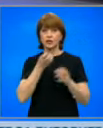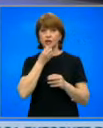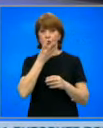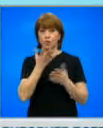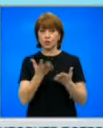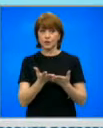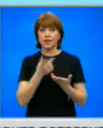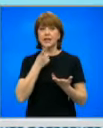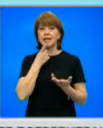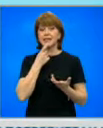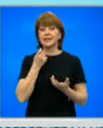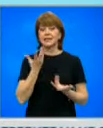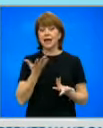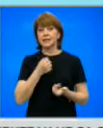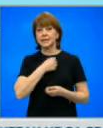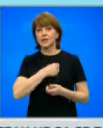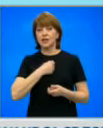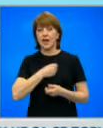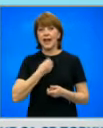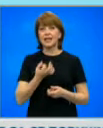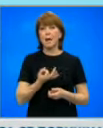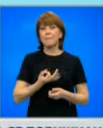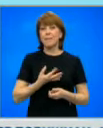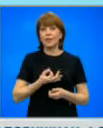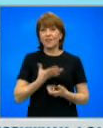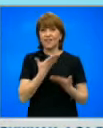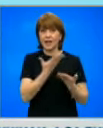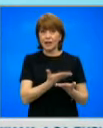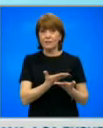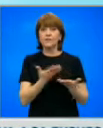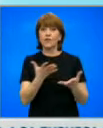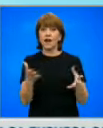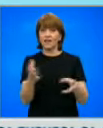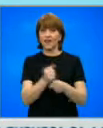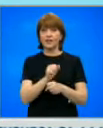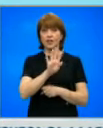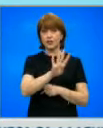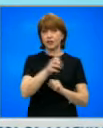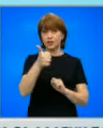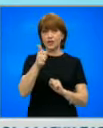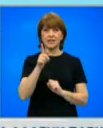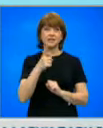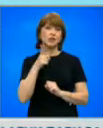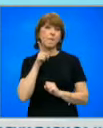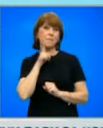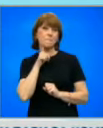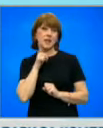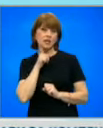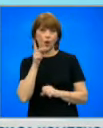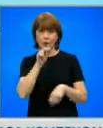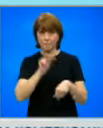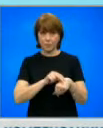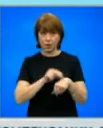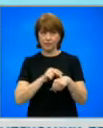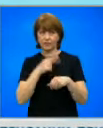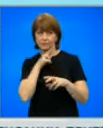за съжаление, педофили в интернет. Поредният беше разкрит от ГДБОП. 46-годишен мъж от Пловдив е